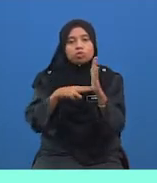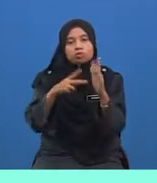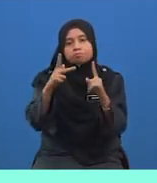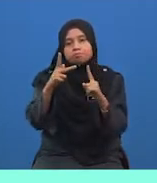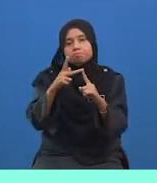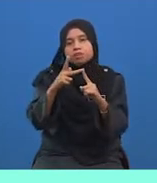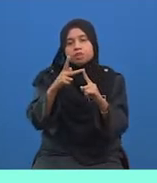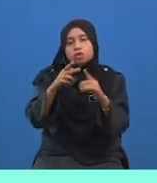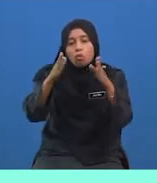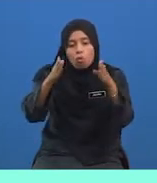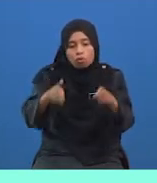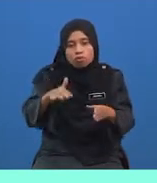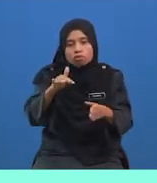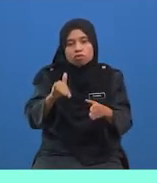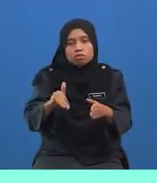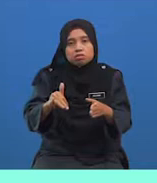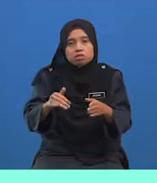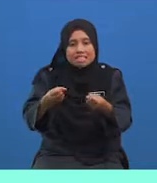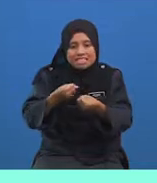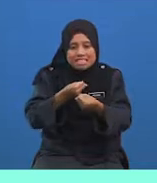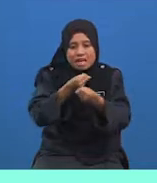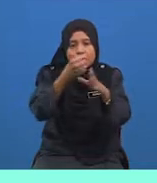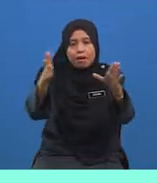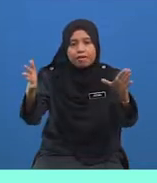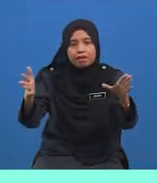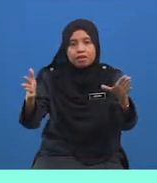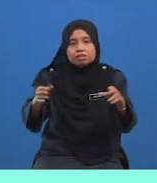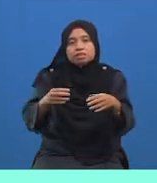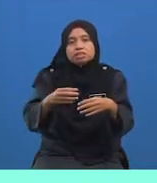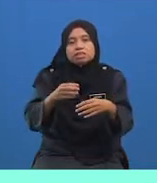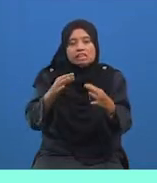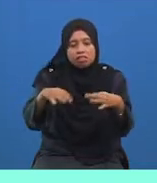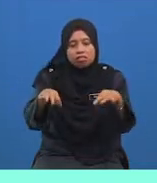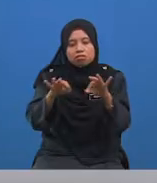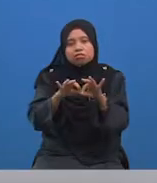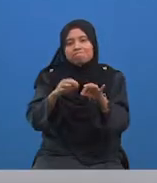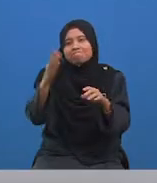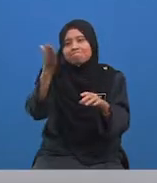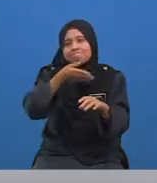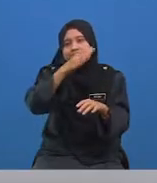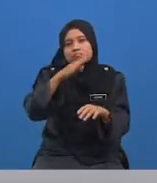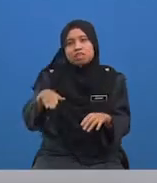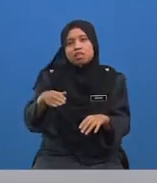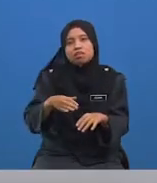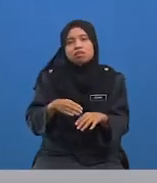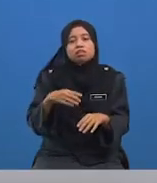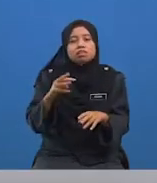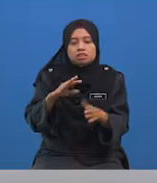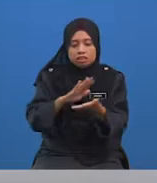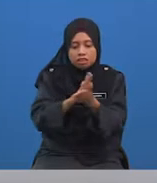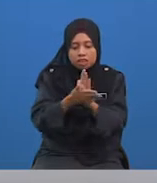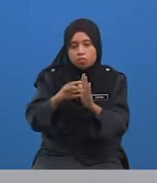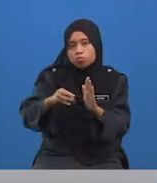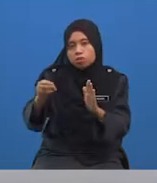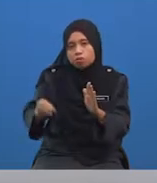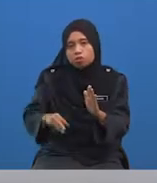kepada individu yang menyebarkan berita palsu itu. Jadi, murid-murid, kita